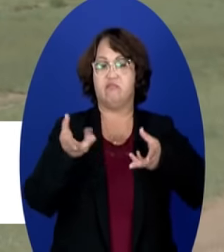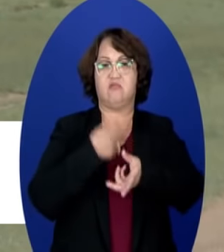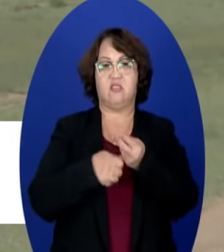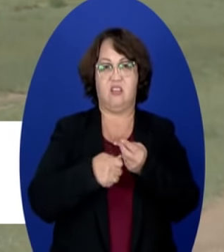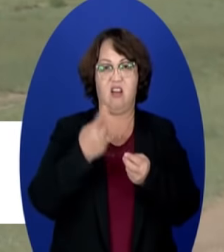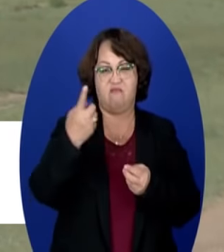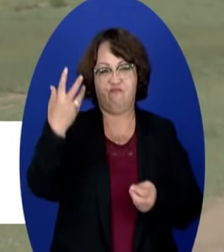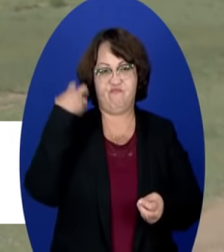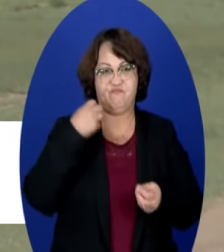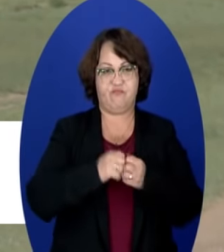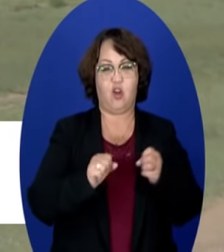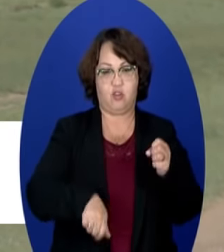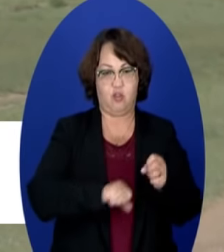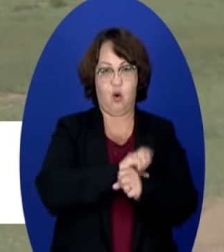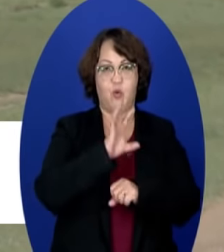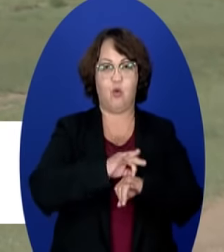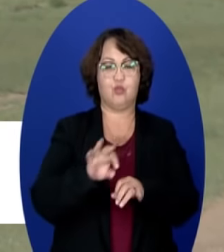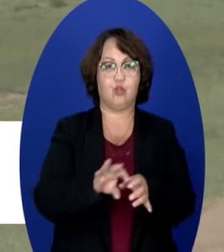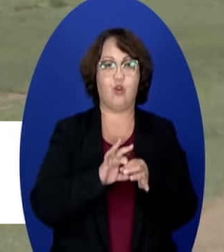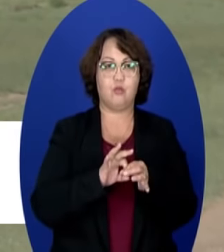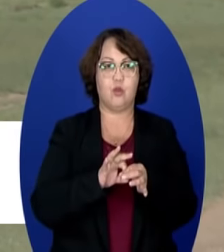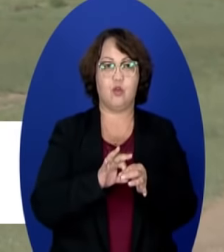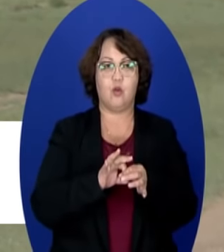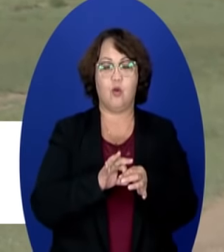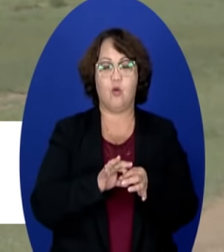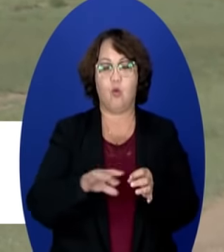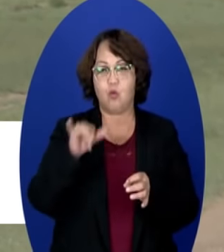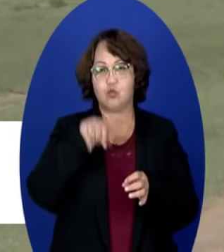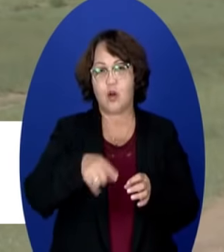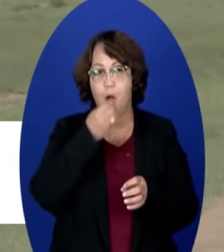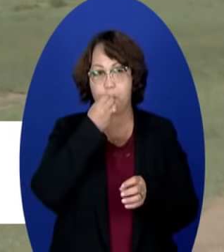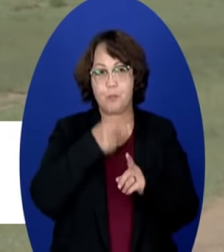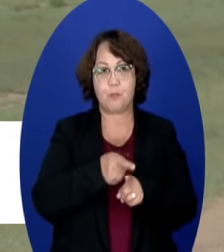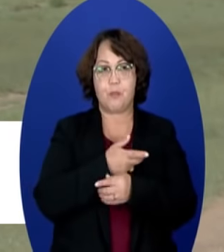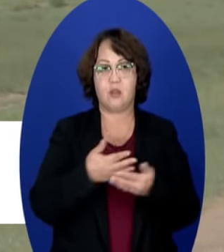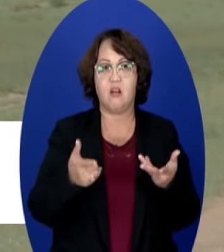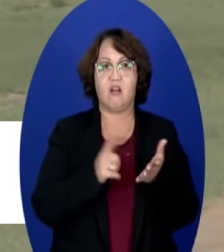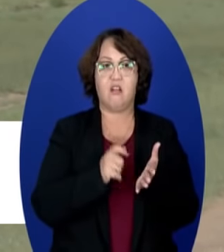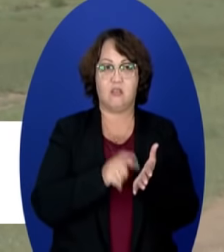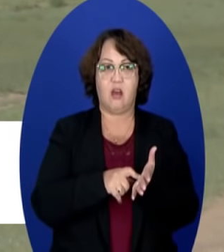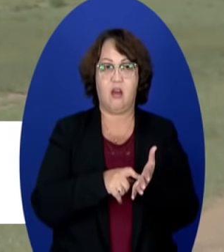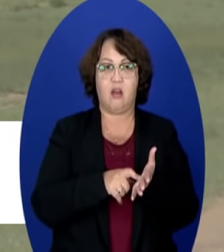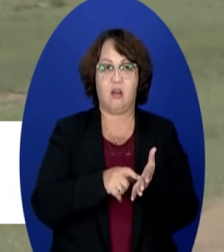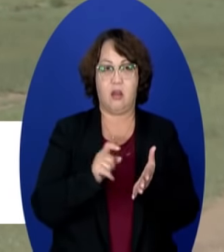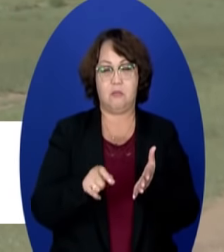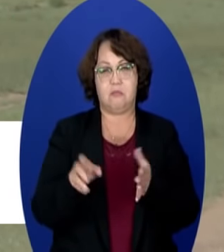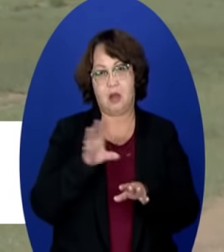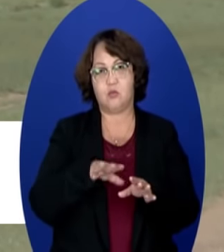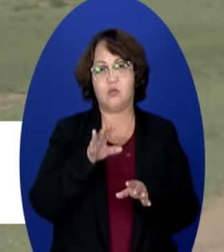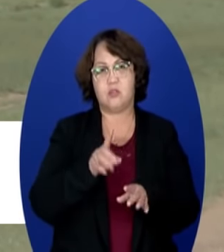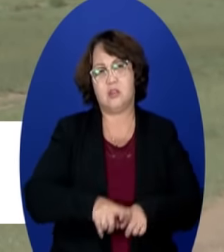дахал, за 20 цэрийн улмаас бол энэ дотоодын хүнсний хэрэгцээний эрэлт улам өсөх хандлагатай байна. За